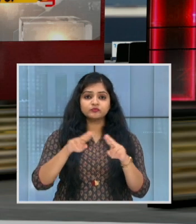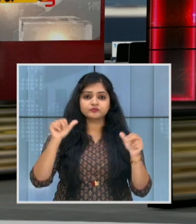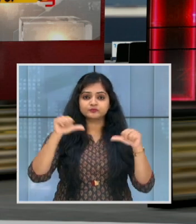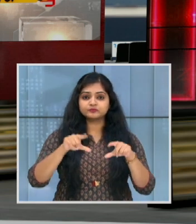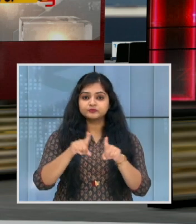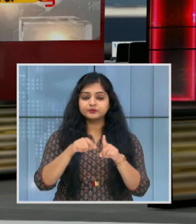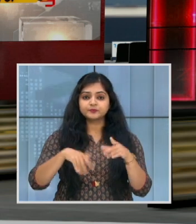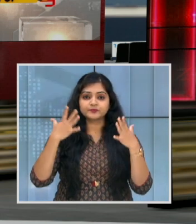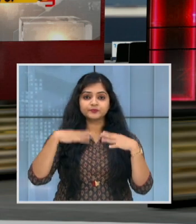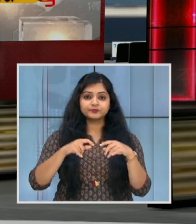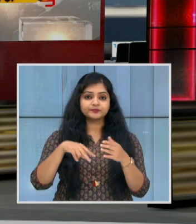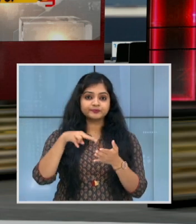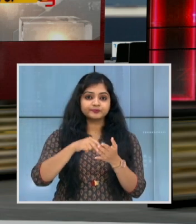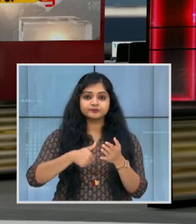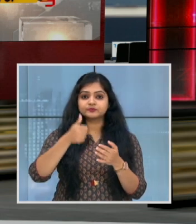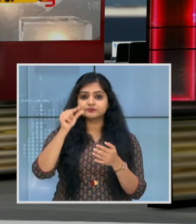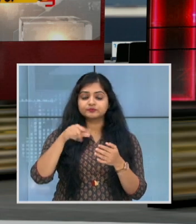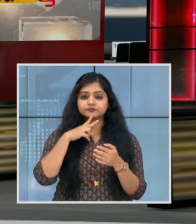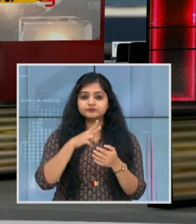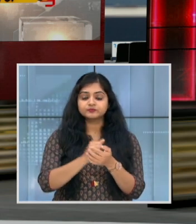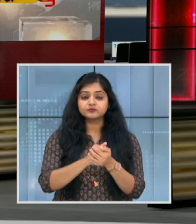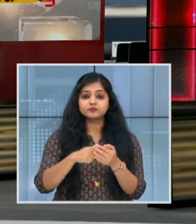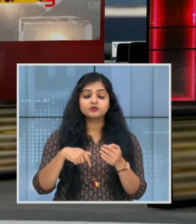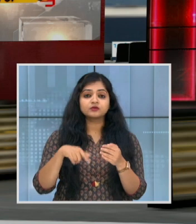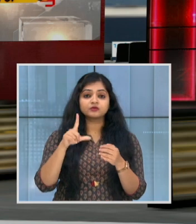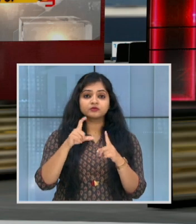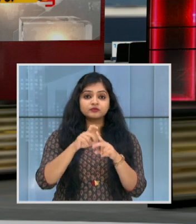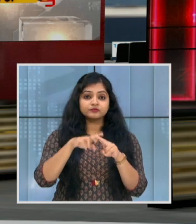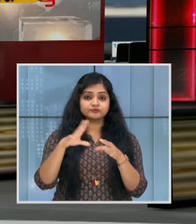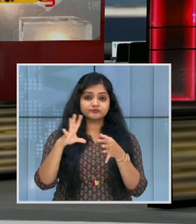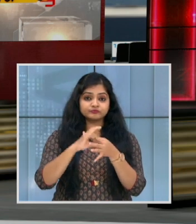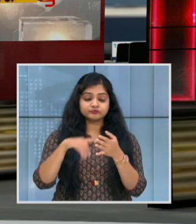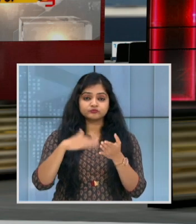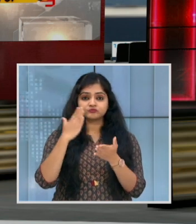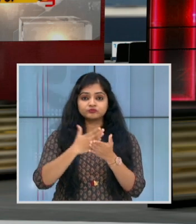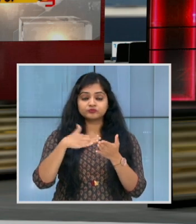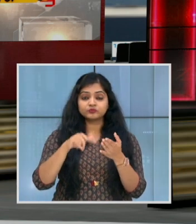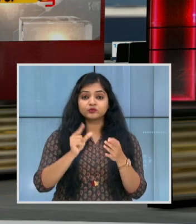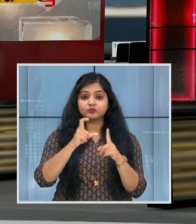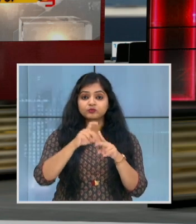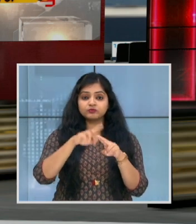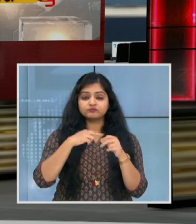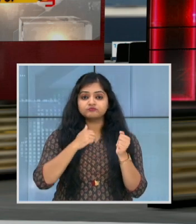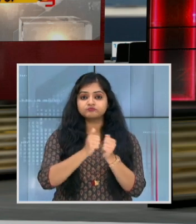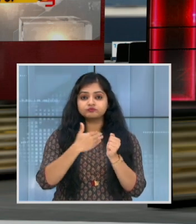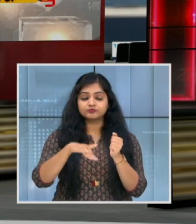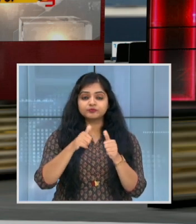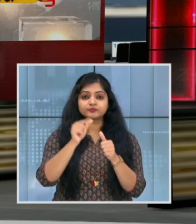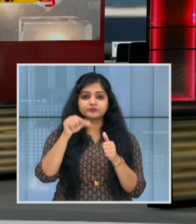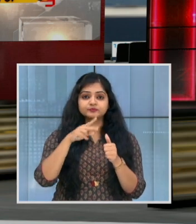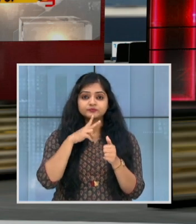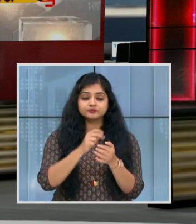പരാജയമെന്ന് ആരോഗ്യ സ്റ്റാൻഡിംഗ് കമ്മിറ്റി ചെയർമാൻ ടി കെ അഷ്റഫ്. ഇടതുപക്ഷവുമായുള്ള ബന്ധം അവസാനിപ്പിക്കുന്നുവെന്നും ഇനി യു ഡി എഫിനൊപ്പം നിൽക്കുമെന്നും അഷ്റഫ്